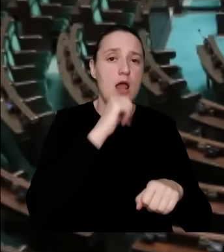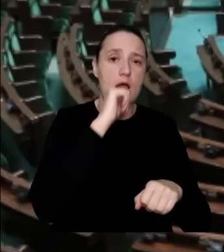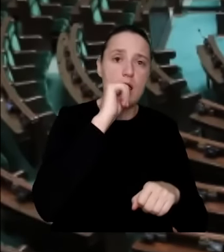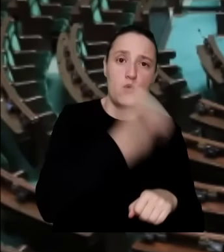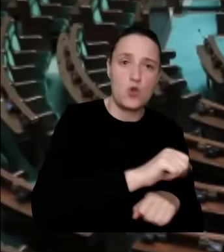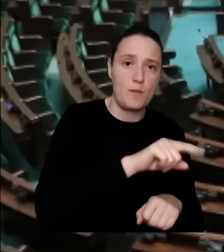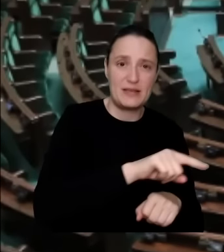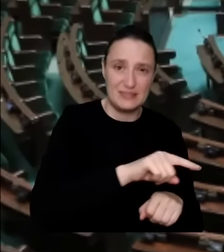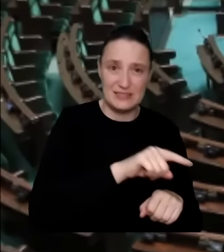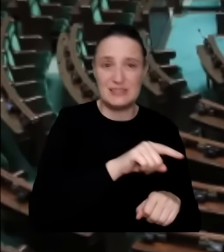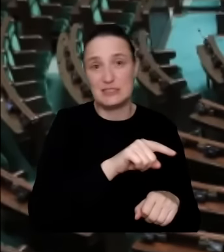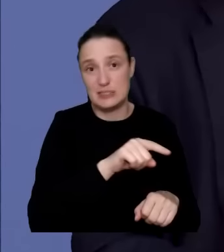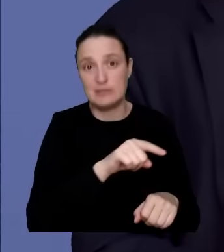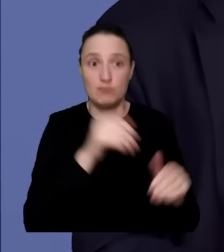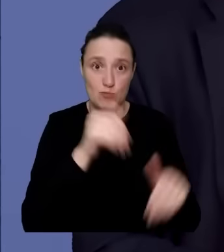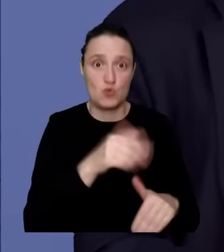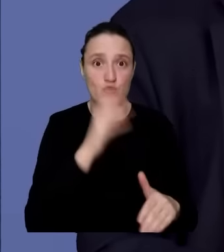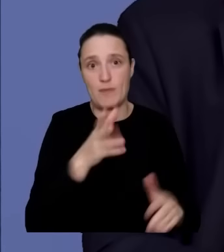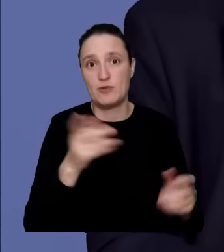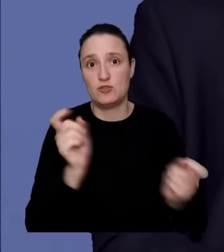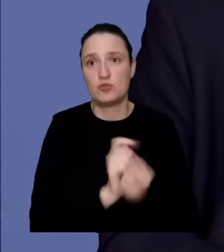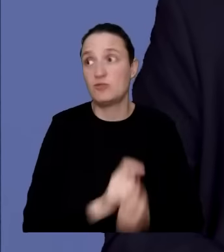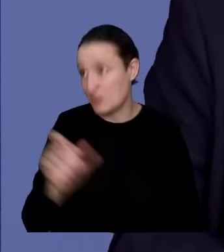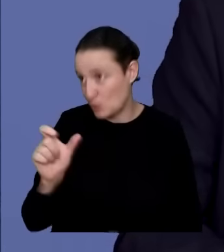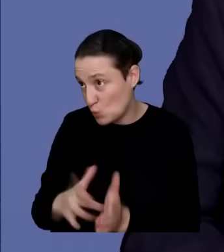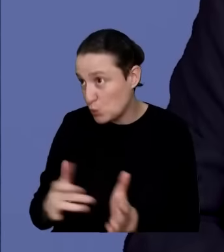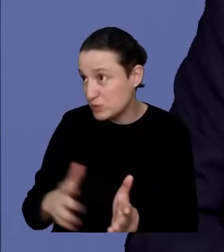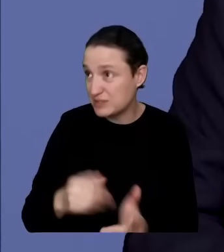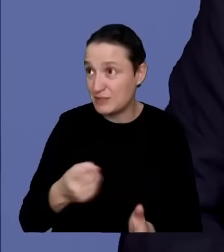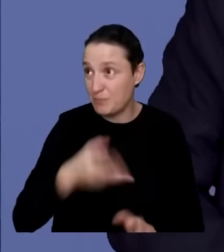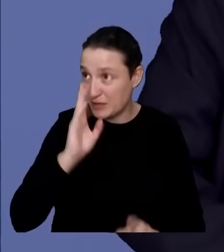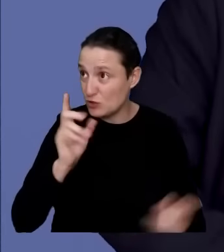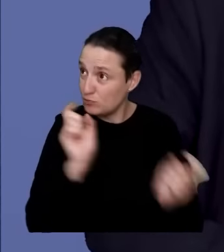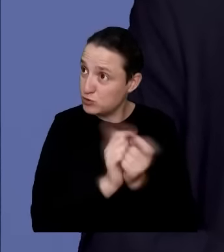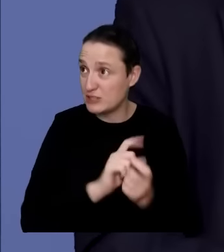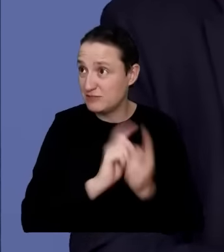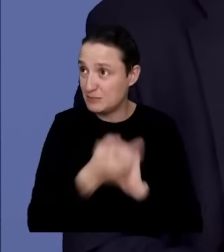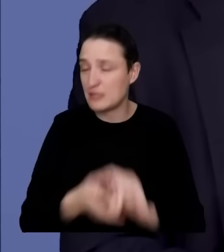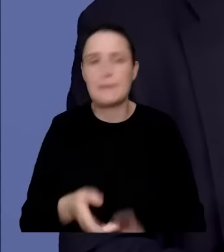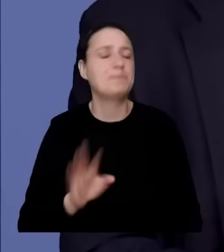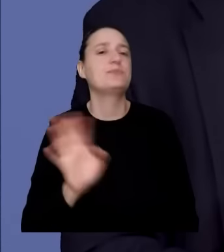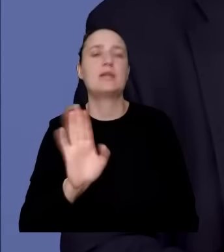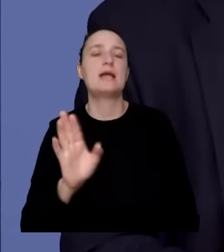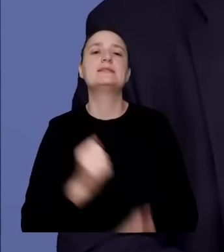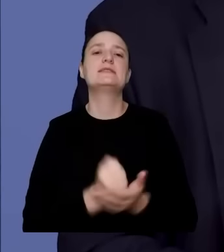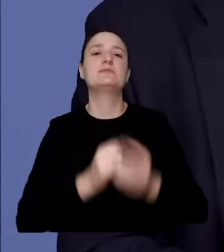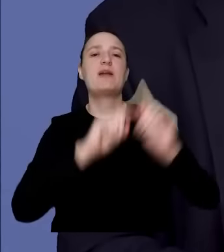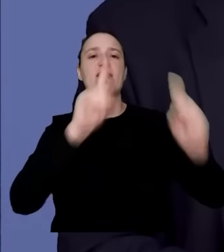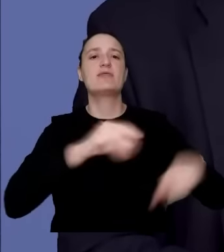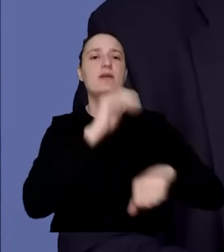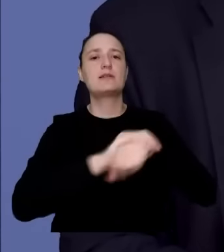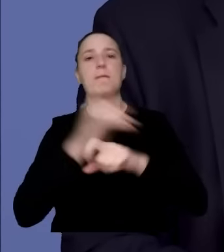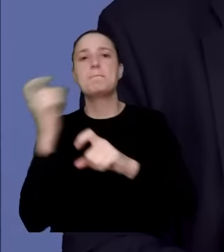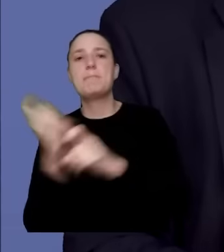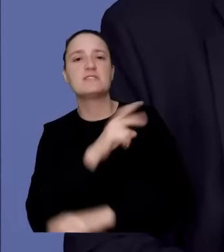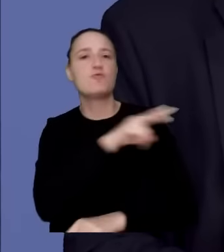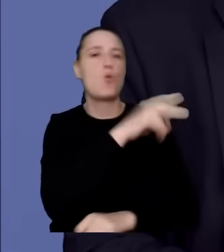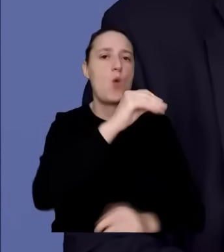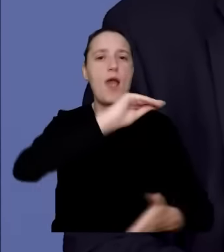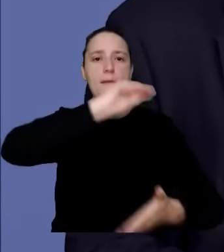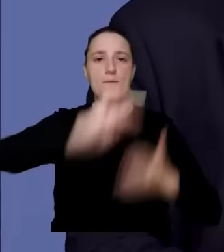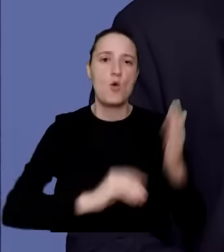zmiany traktatowe jeśli chodzi o zmiany traktatowe to nie tylko Donald Tusk będzie miał tutaj cokolwiek do powiedzenia